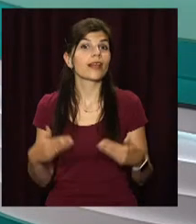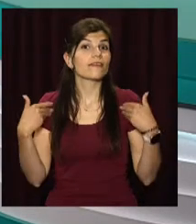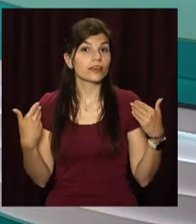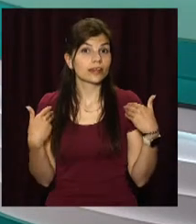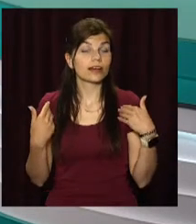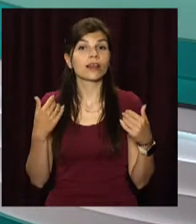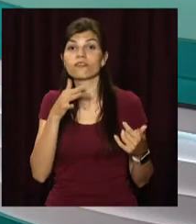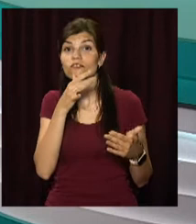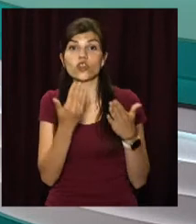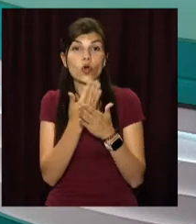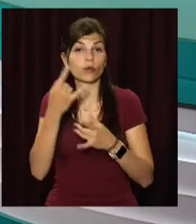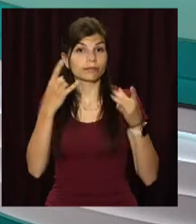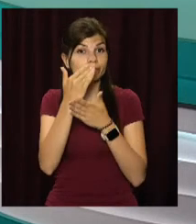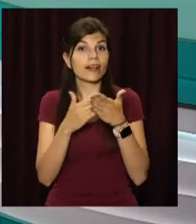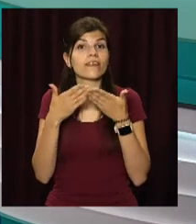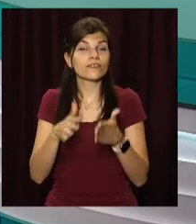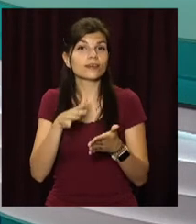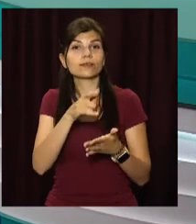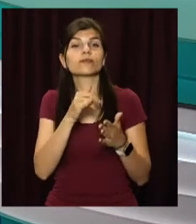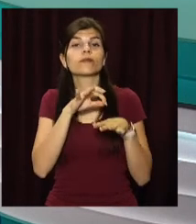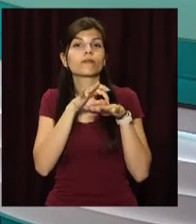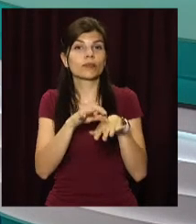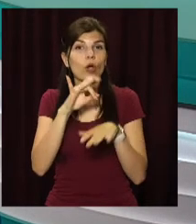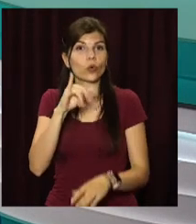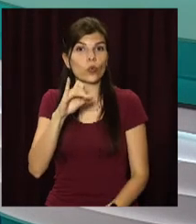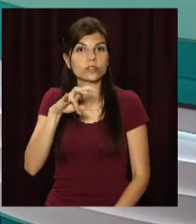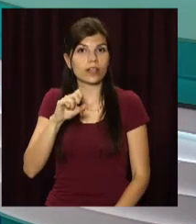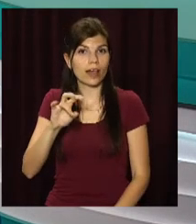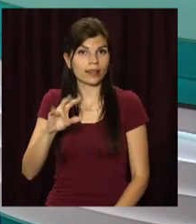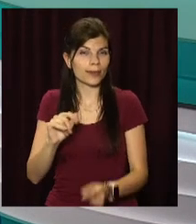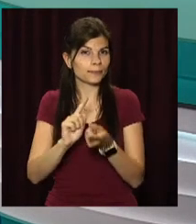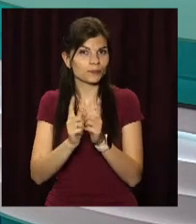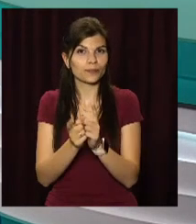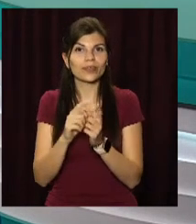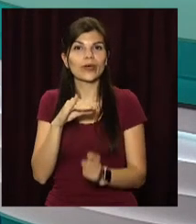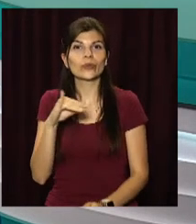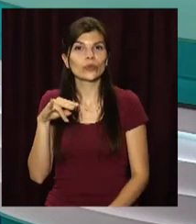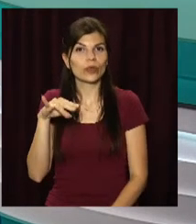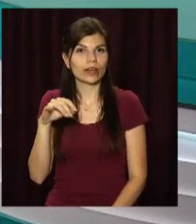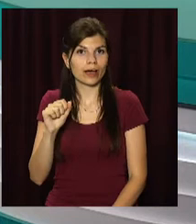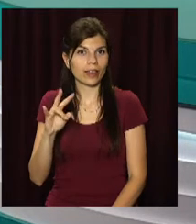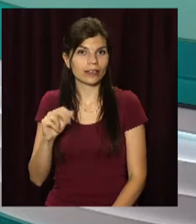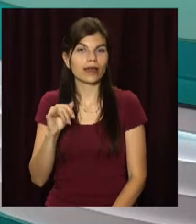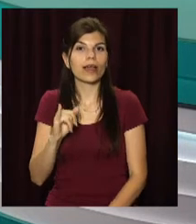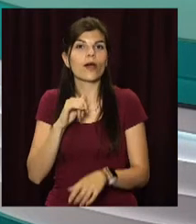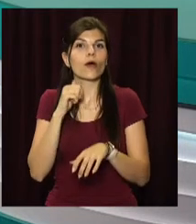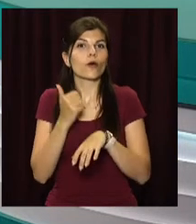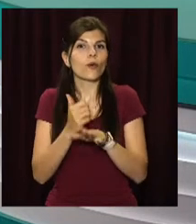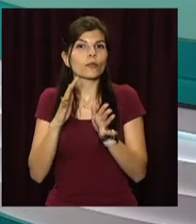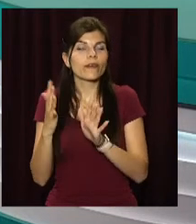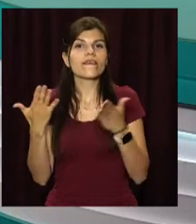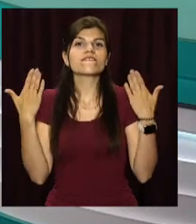Вітаю, час новин на відкритому. У студії працює Руслана Козиряцька та сурдоперекладачка Юліана Пуговкіна. І про